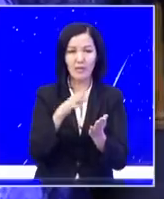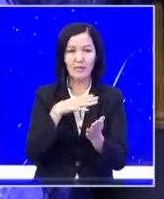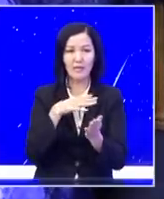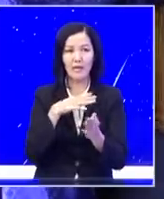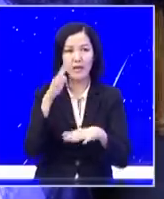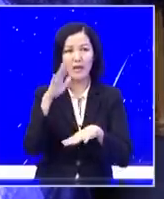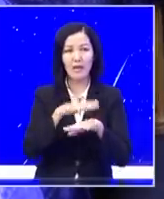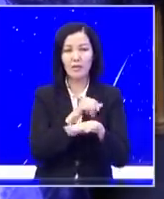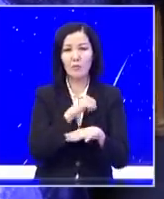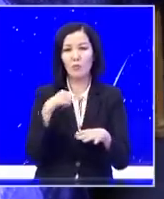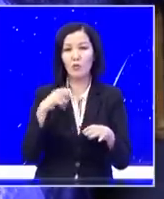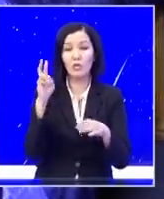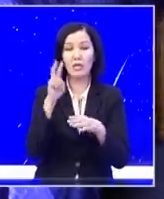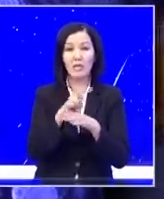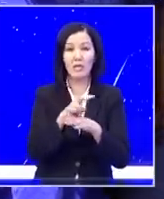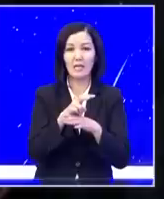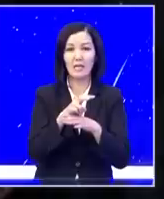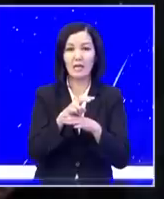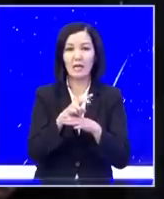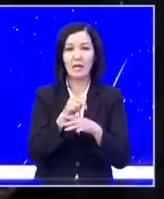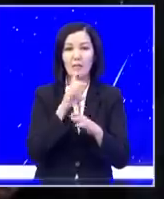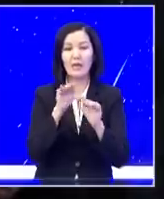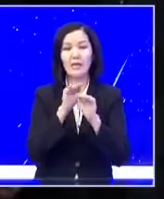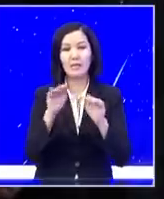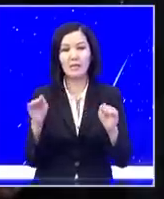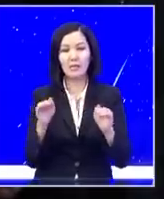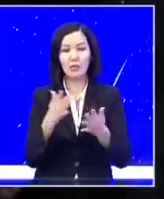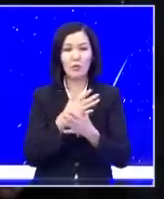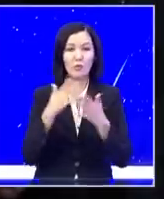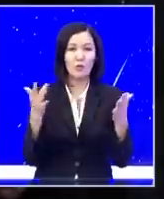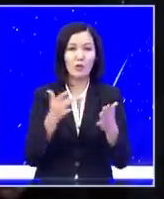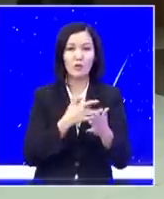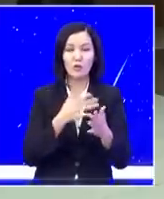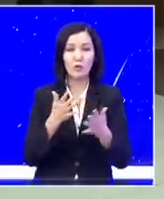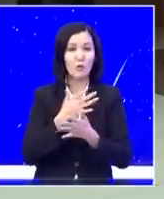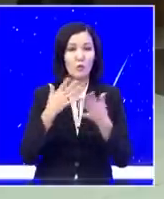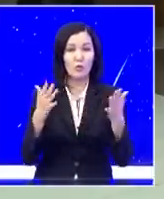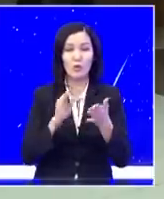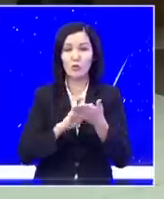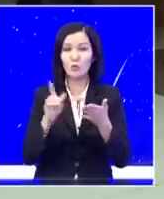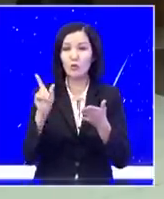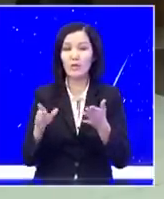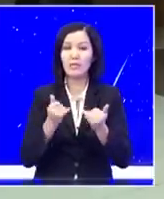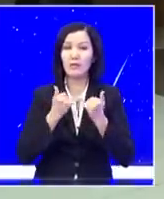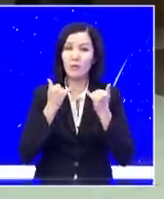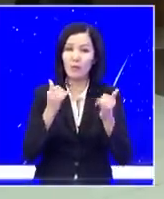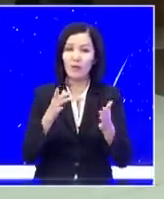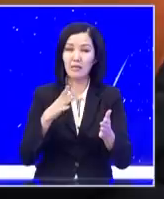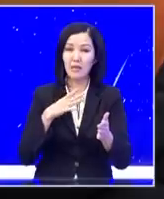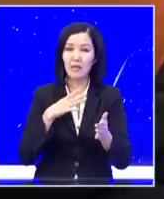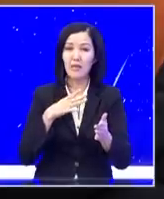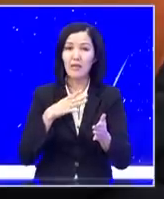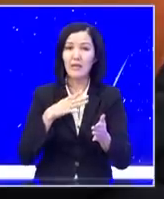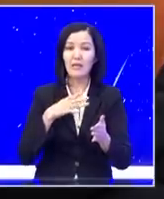сынды. Өзі де келді. Жұрт сілтідей тынды. Үлкен жүректі үлкен журналистке тағзым етті. Елбасының ел